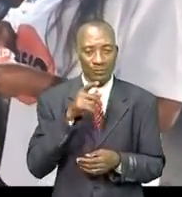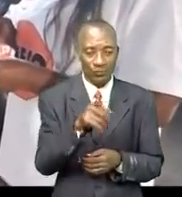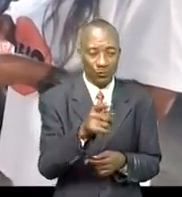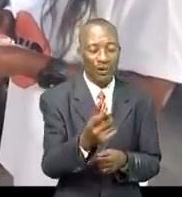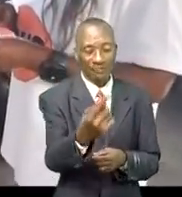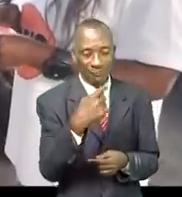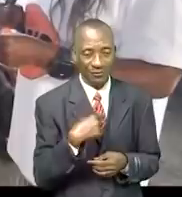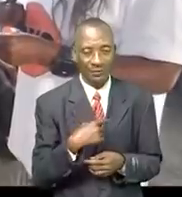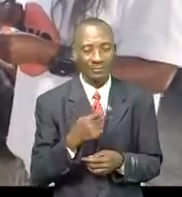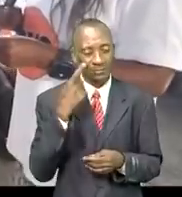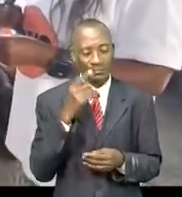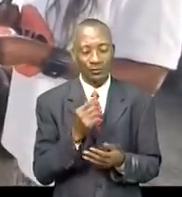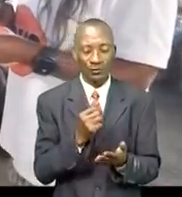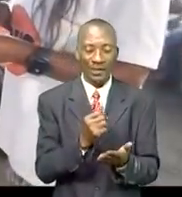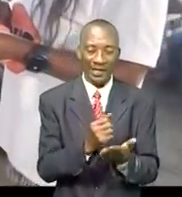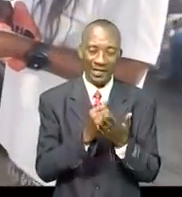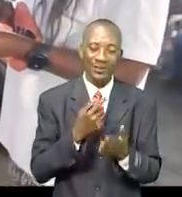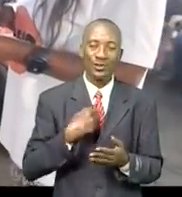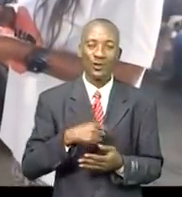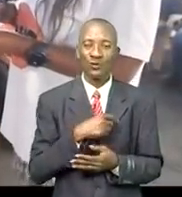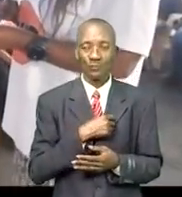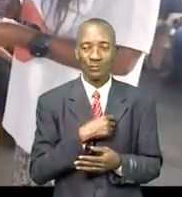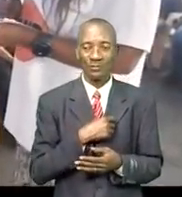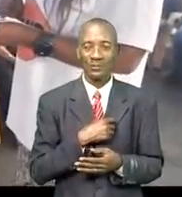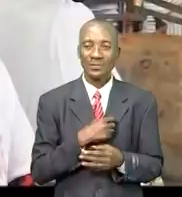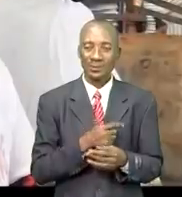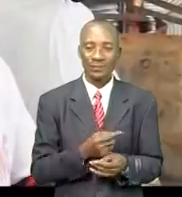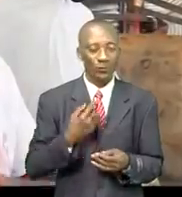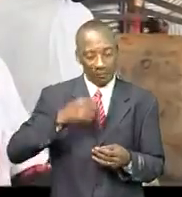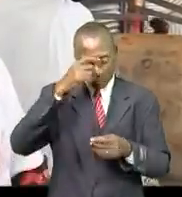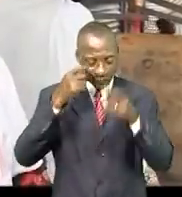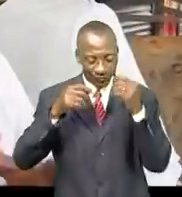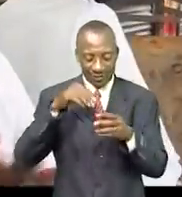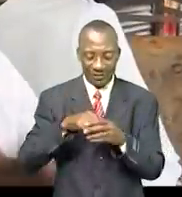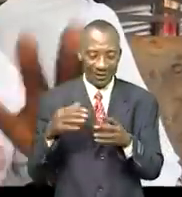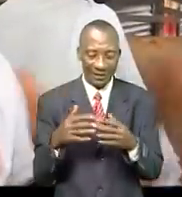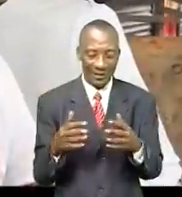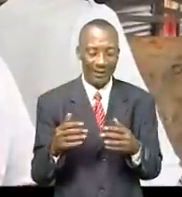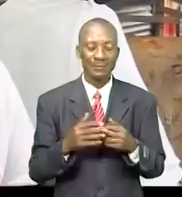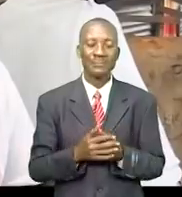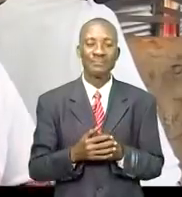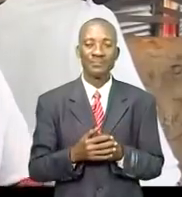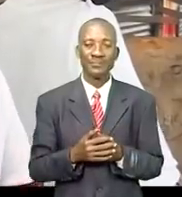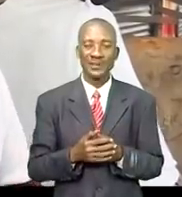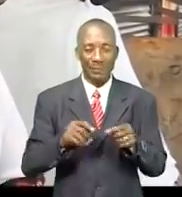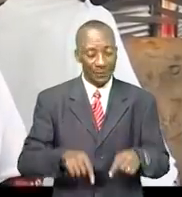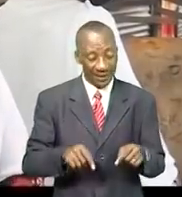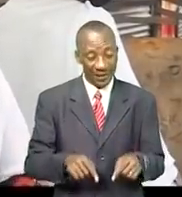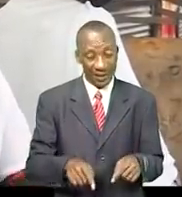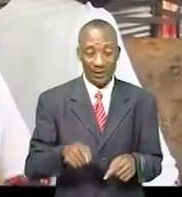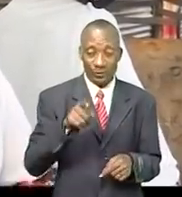de plusieurs catastrophes et d'épidémies de guerre. Nous sommes très contentes de cette visite